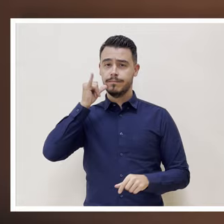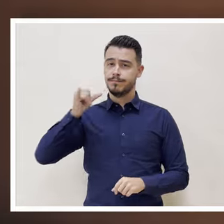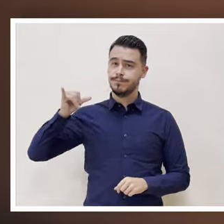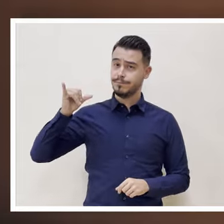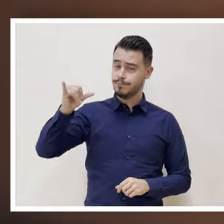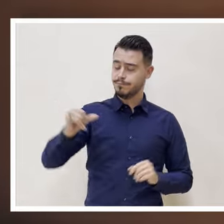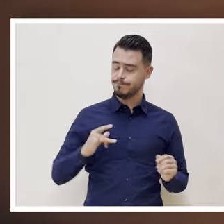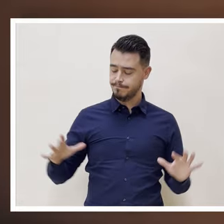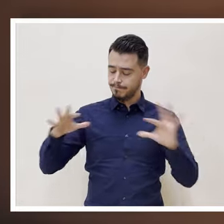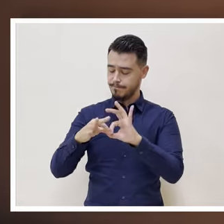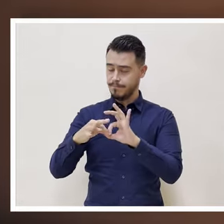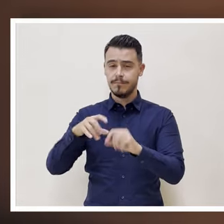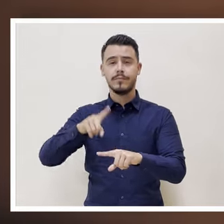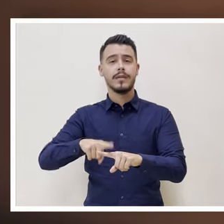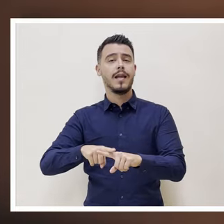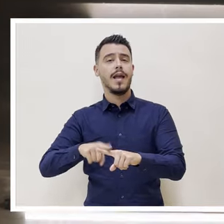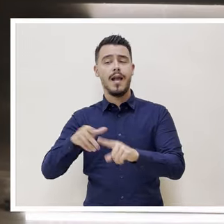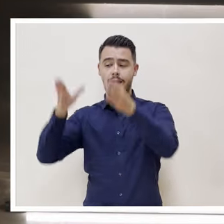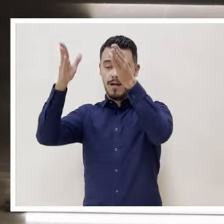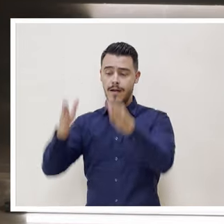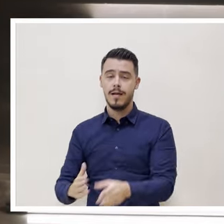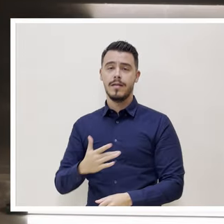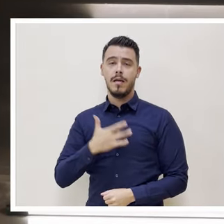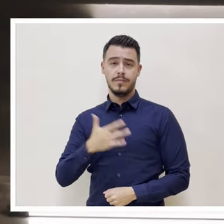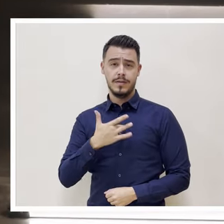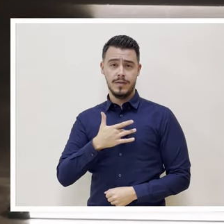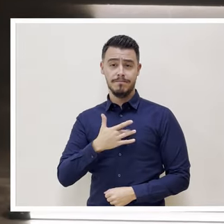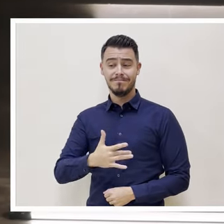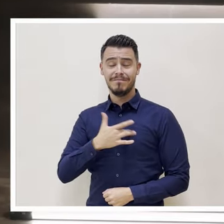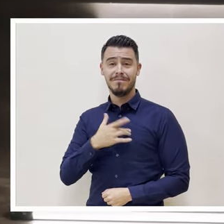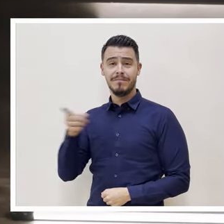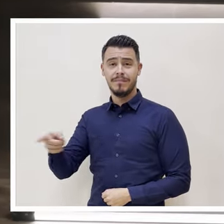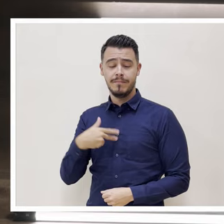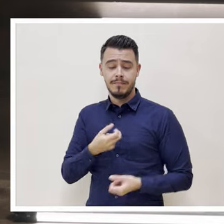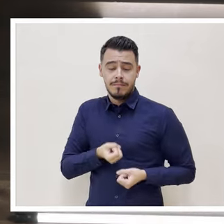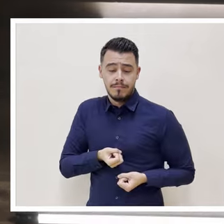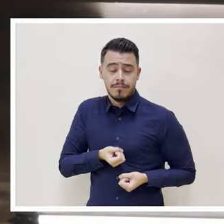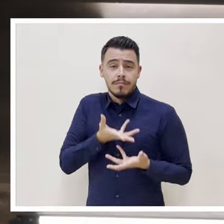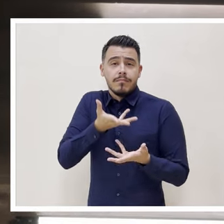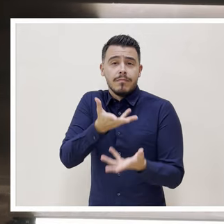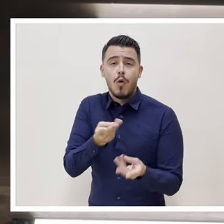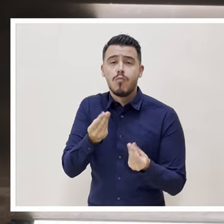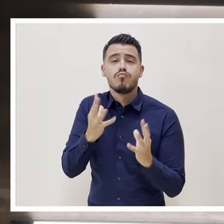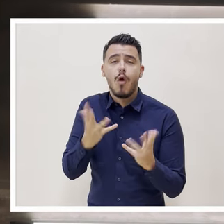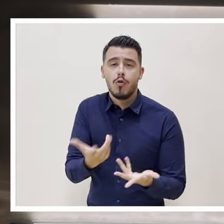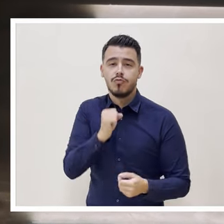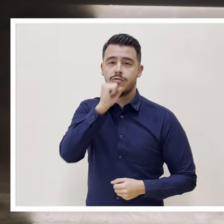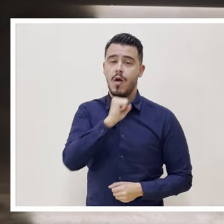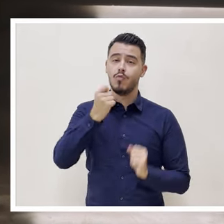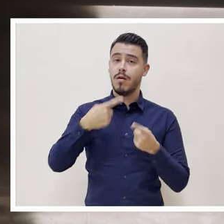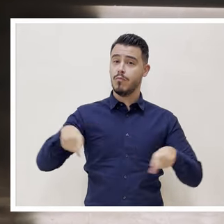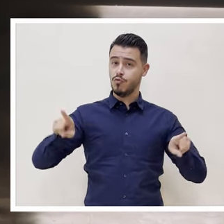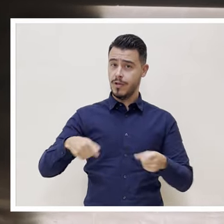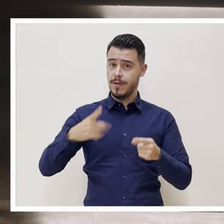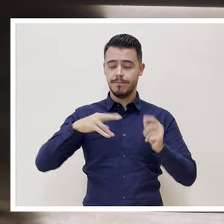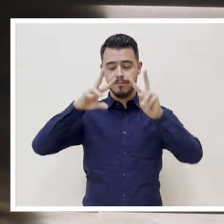πάντοτε μιλούσε στην ψυχή του Έλληνα. Αλλά και η ψυχή του Έλληνα μιλά μέσα από τη μουσική και τα τραγούδια του. Μελετώντας